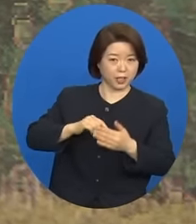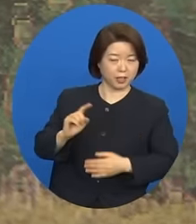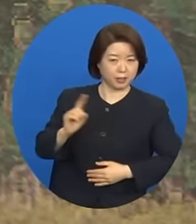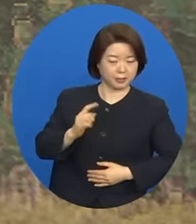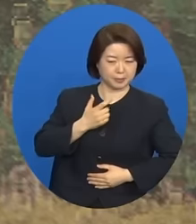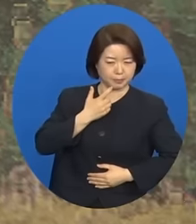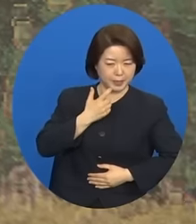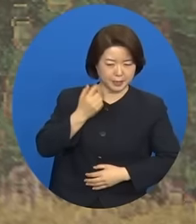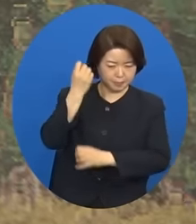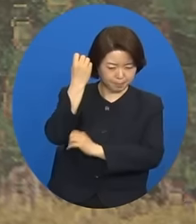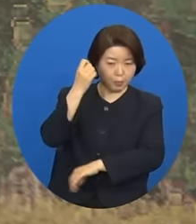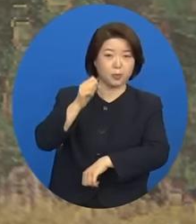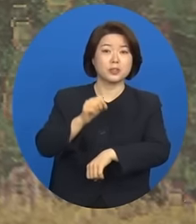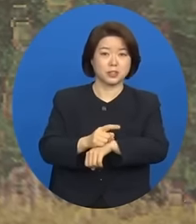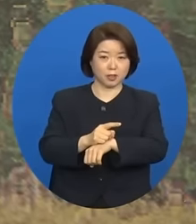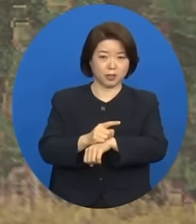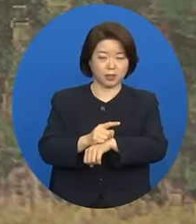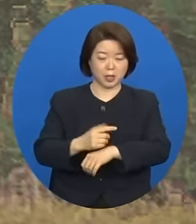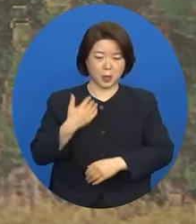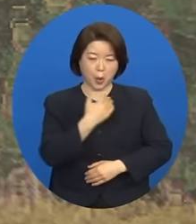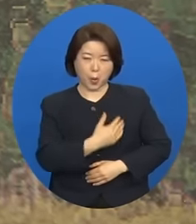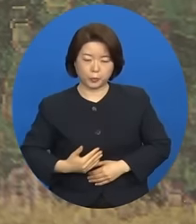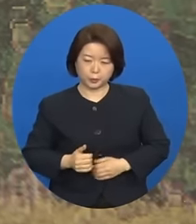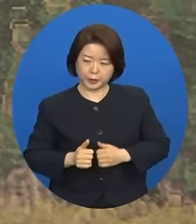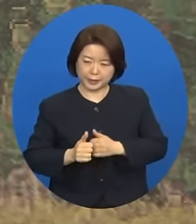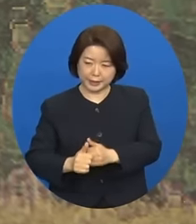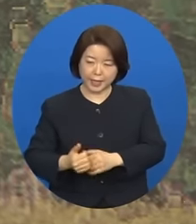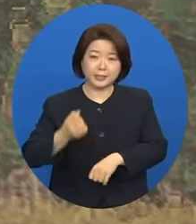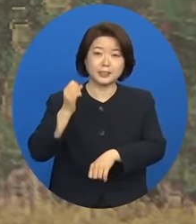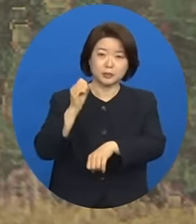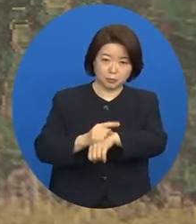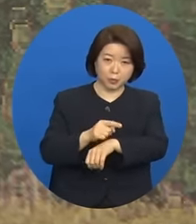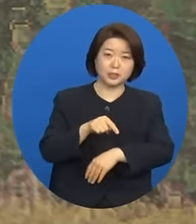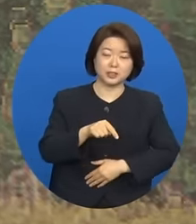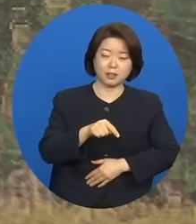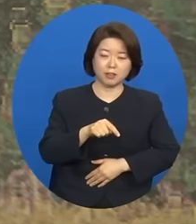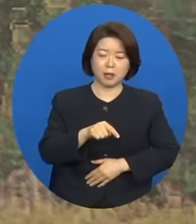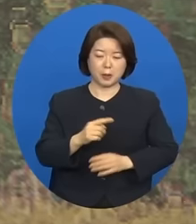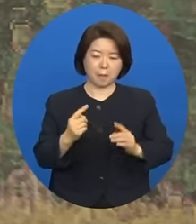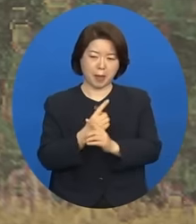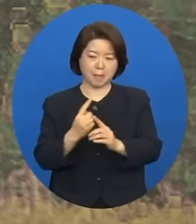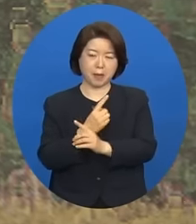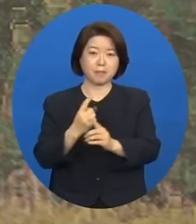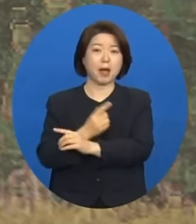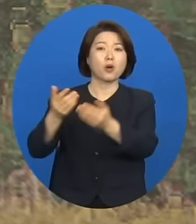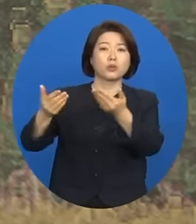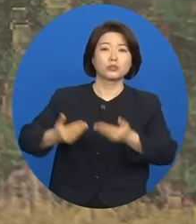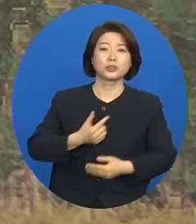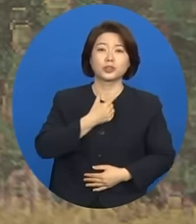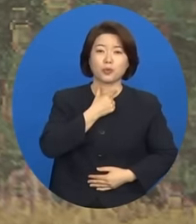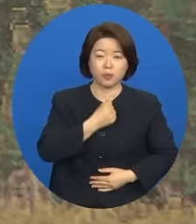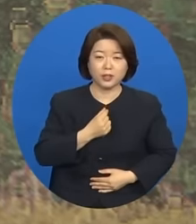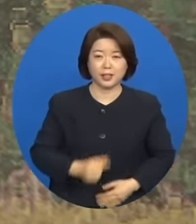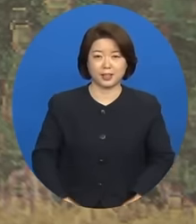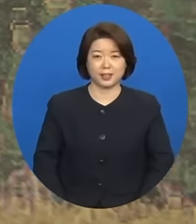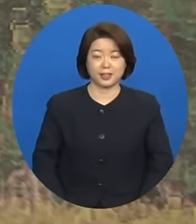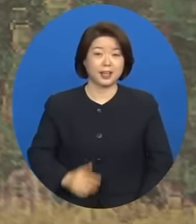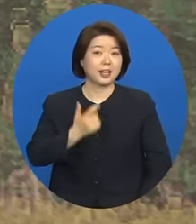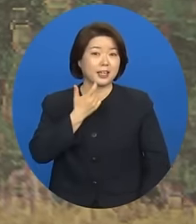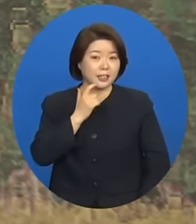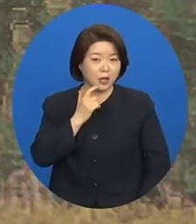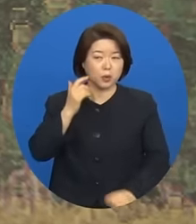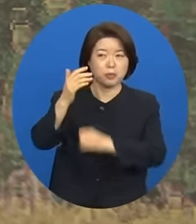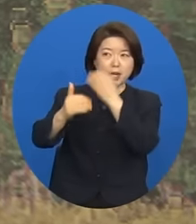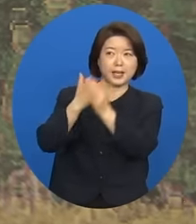야곱의 본성을 어떤 육적인 본성을 다루시기를 원하셨기 때문에 그래요. 그래서 야곱은 하나님을